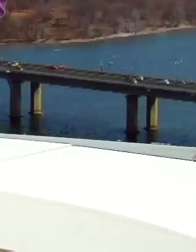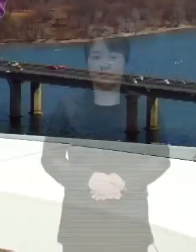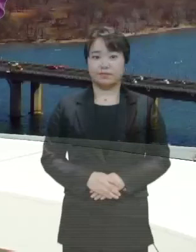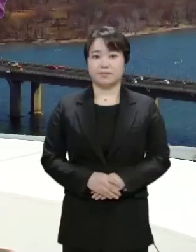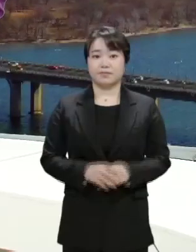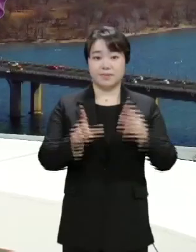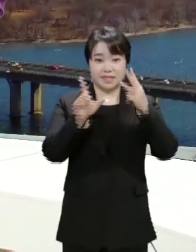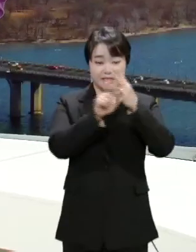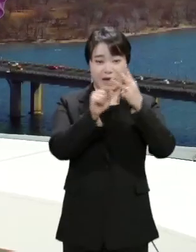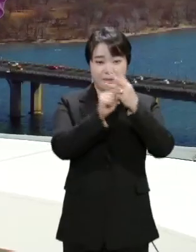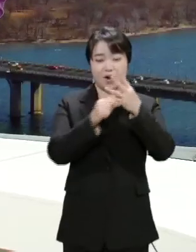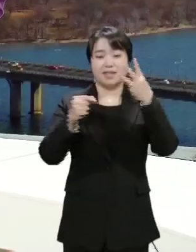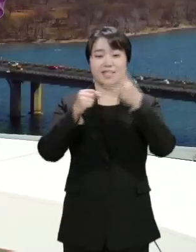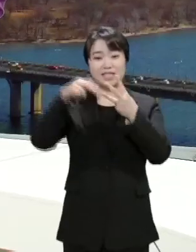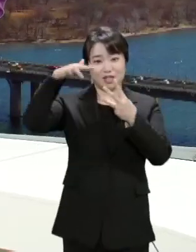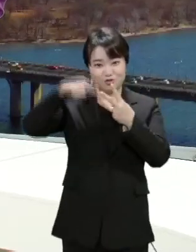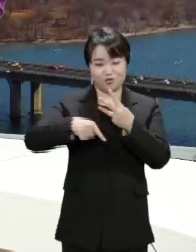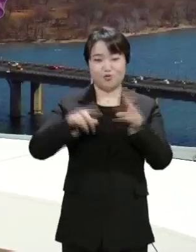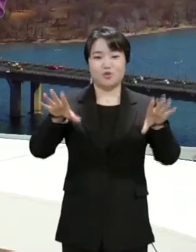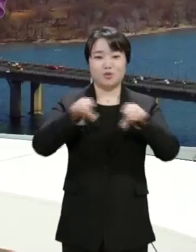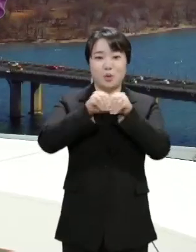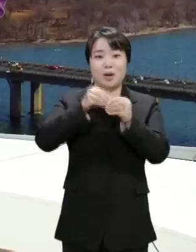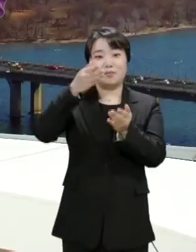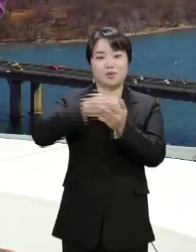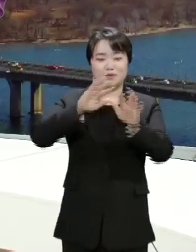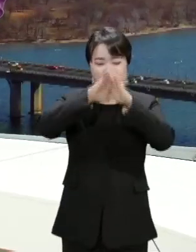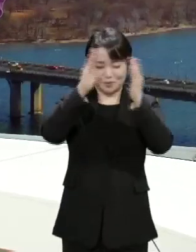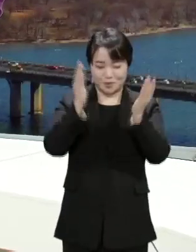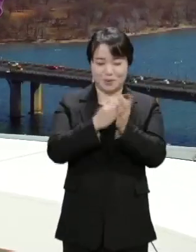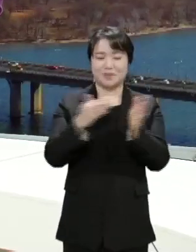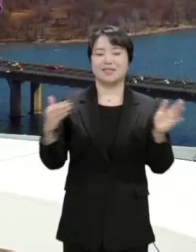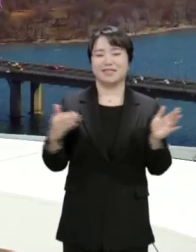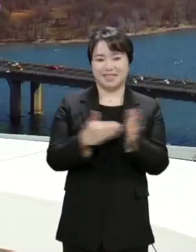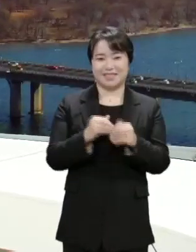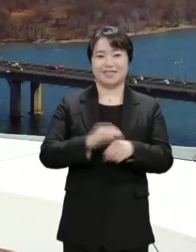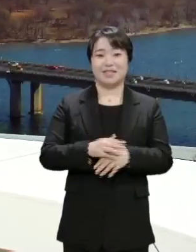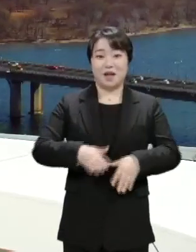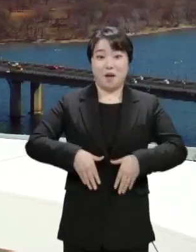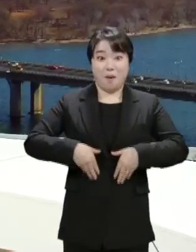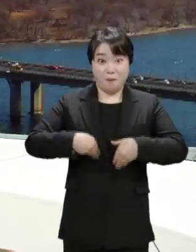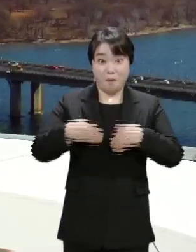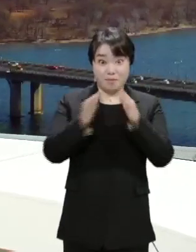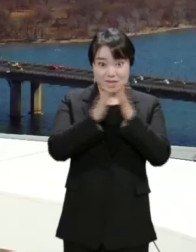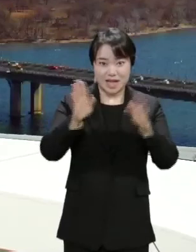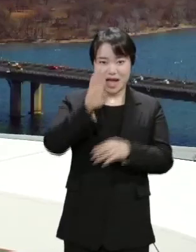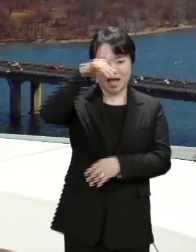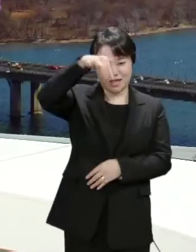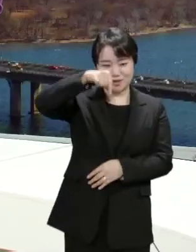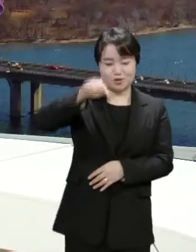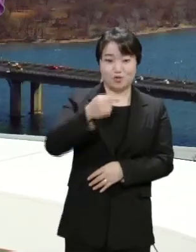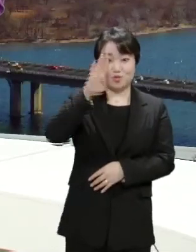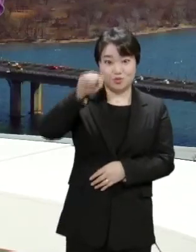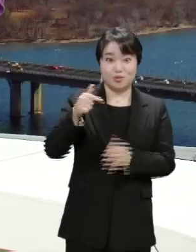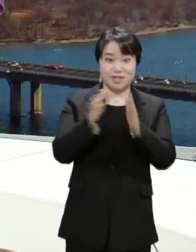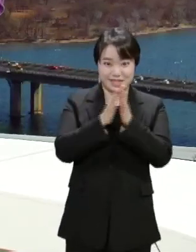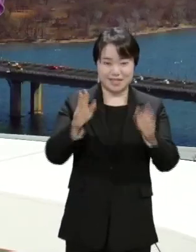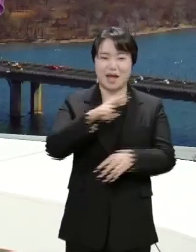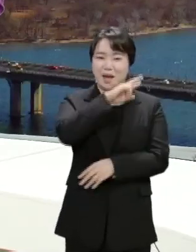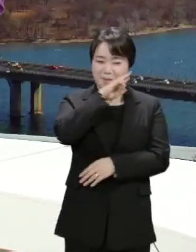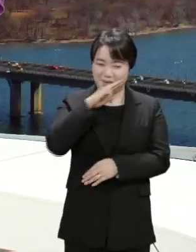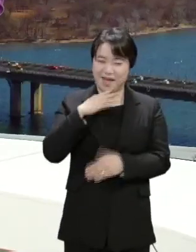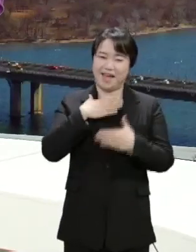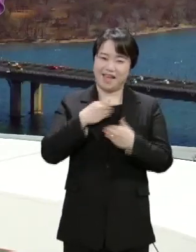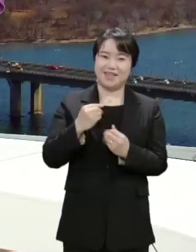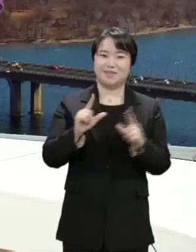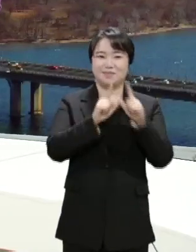네, 3월 셋째 주 BTV 주간 종합뉴스 소식은 여기까지입니다. 봄을 알리는 춘분이 시작됐습니다. 편안한 주말